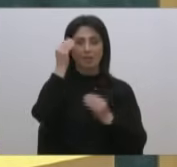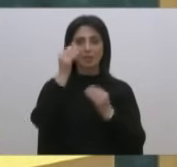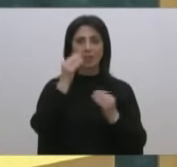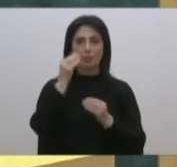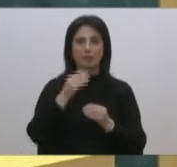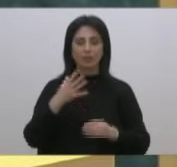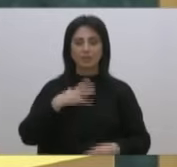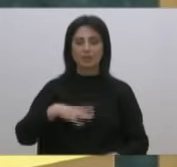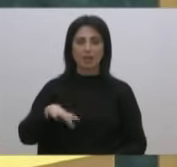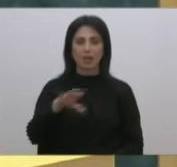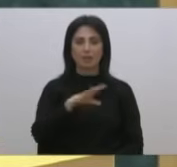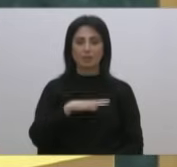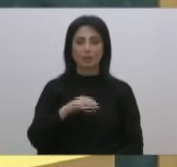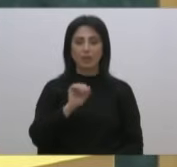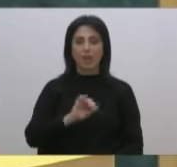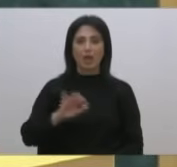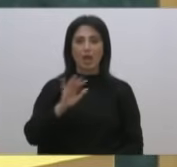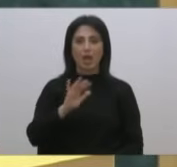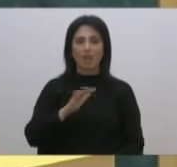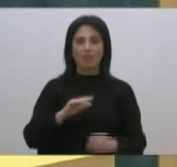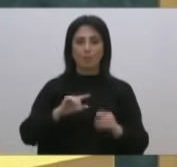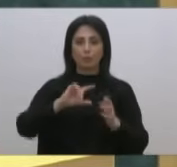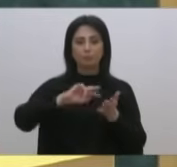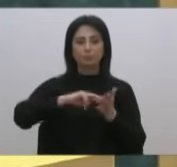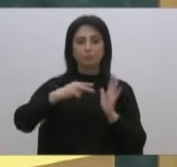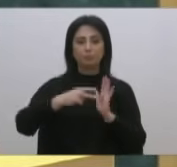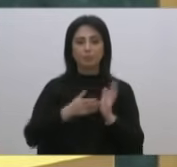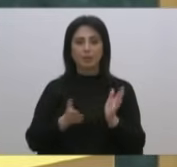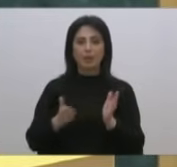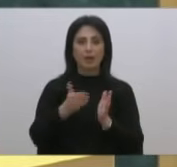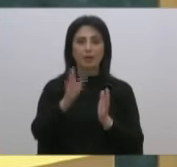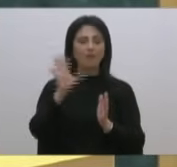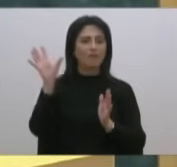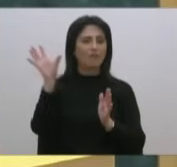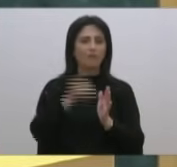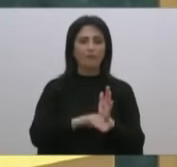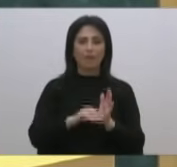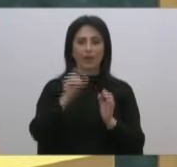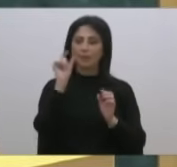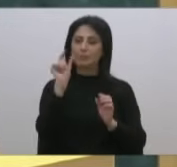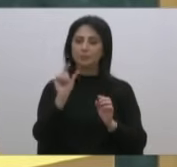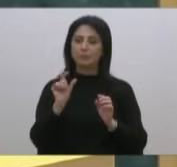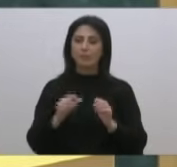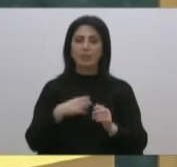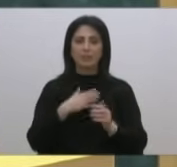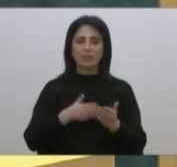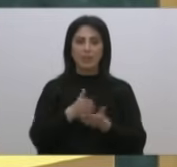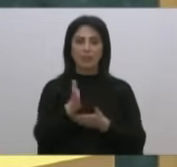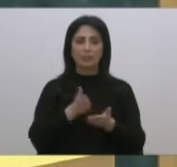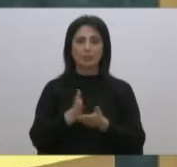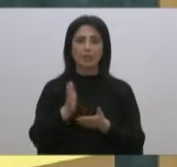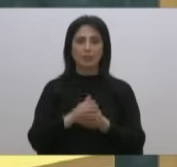გააზრებული საქართველოს ევროპული ტრაექტორიის ჭრილში. პრინციპში ყველა ის სექტორი და ძირითადი